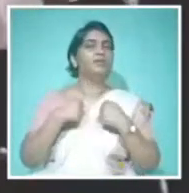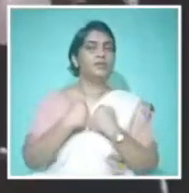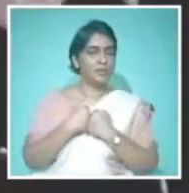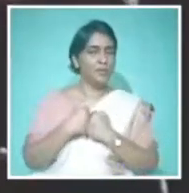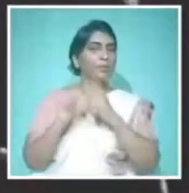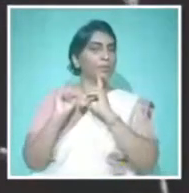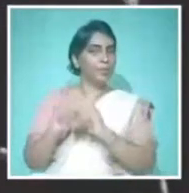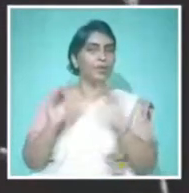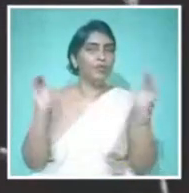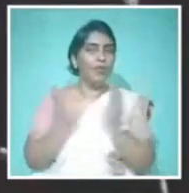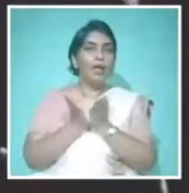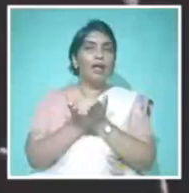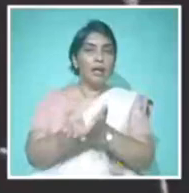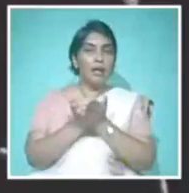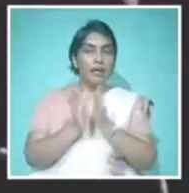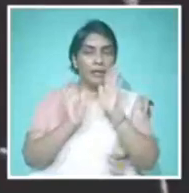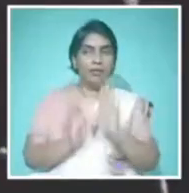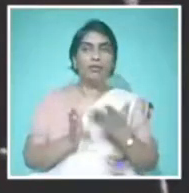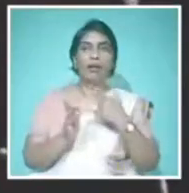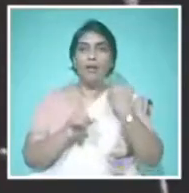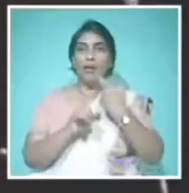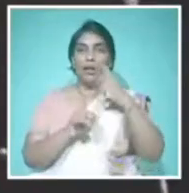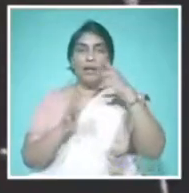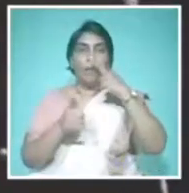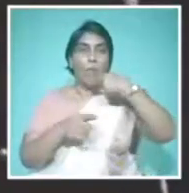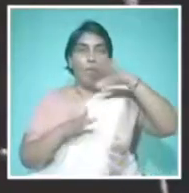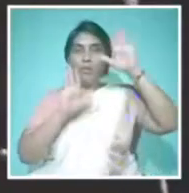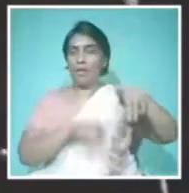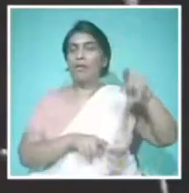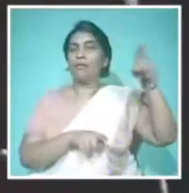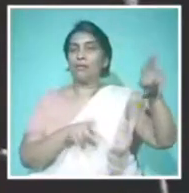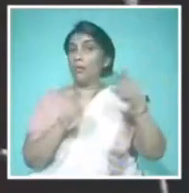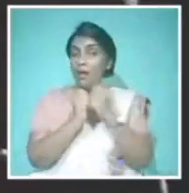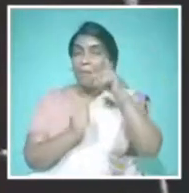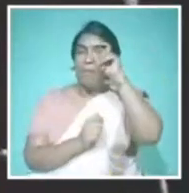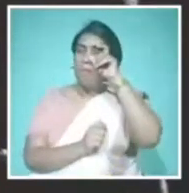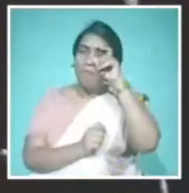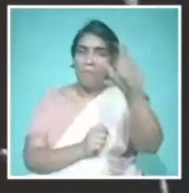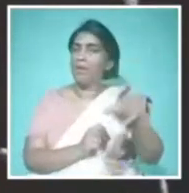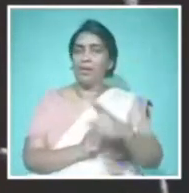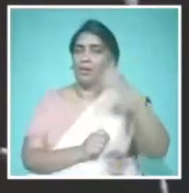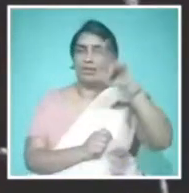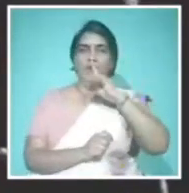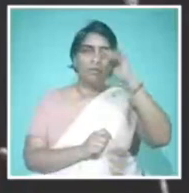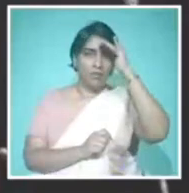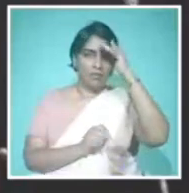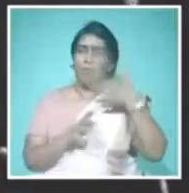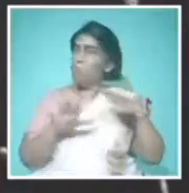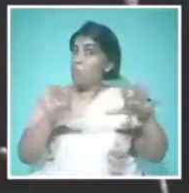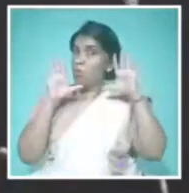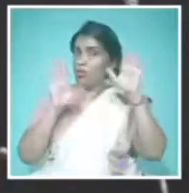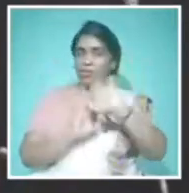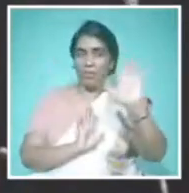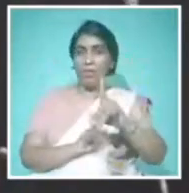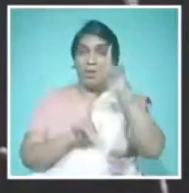egollo, kuda neuti kediri agen, mekalape lesiola inno, ok naunat balanne, niwajah katana agitumani, budhumu inne pa,